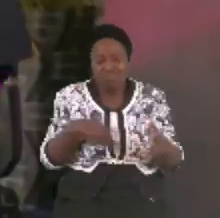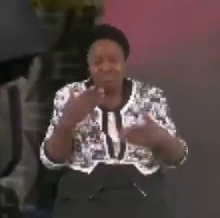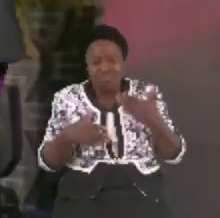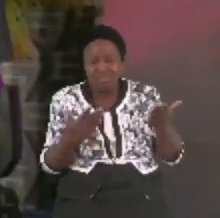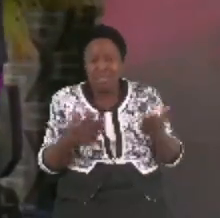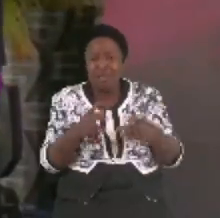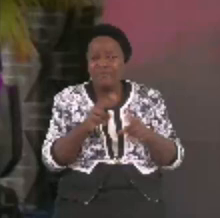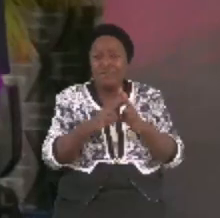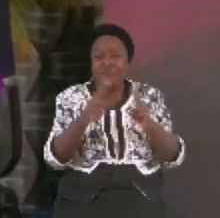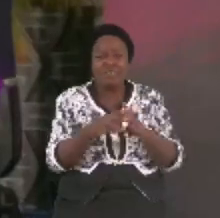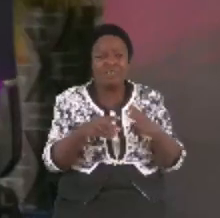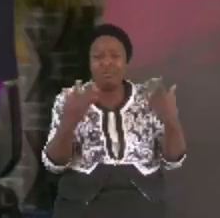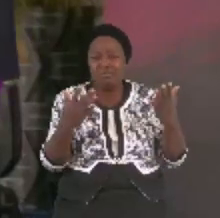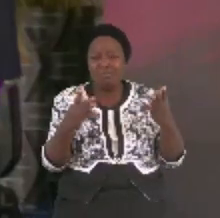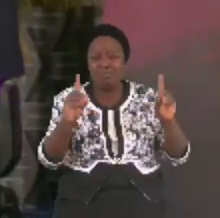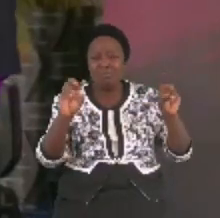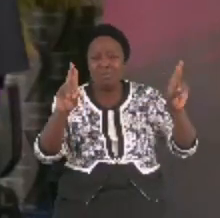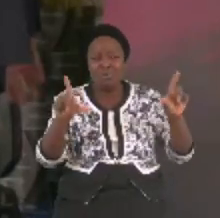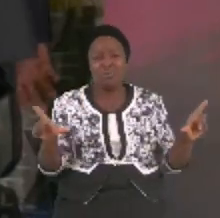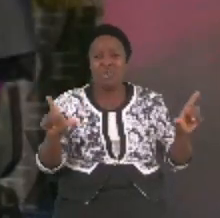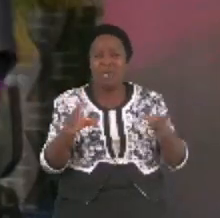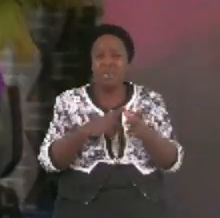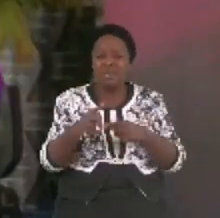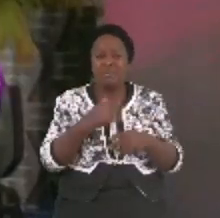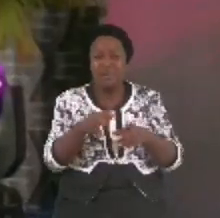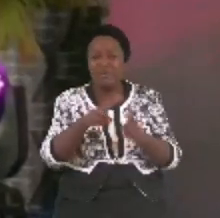il les a vus, ils étaient vraiment